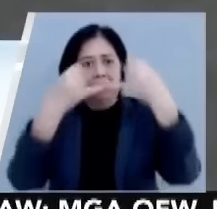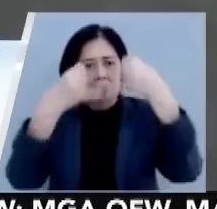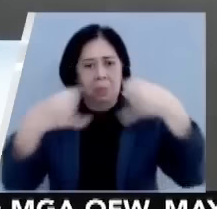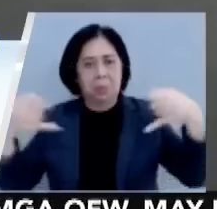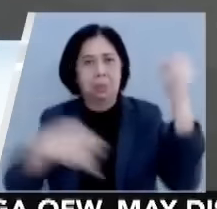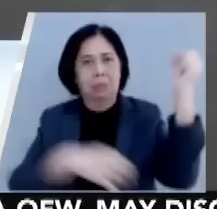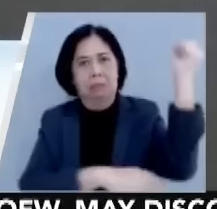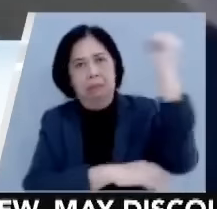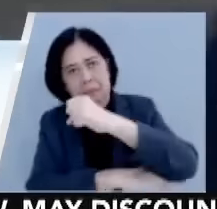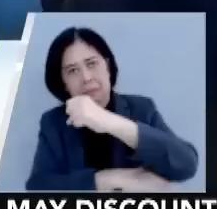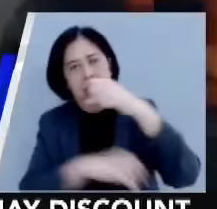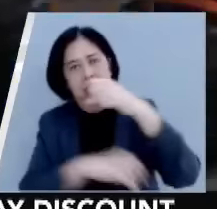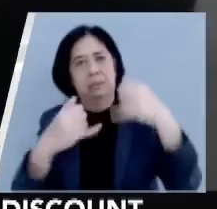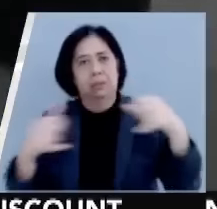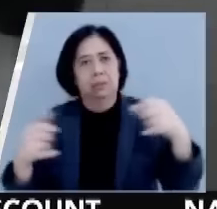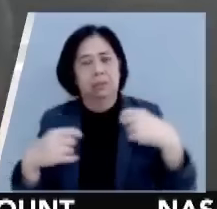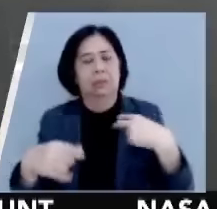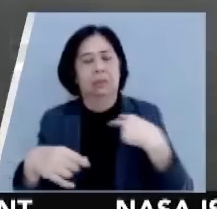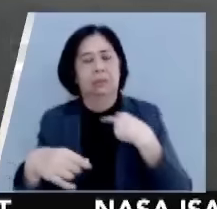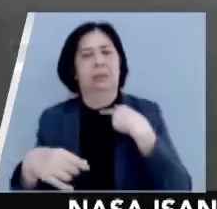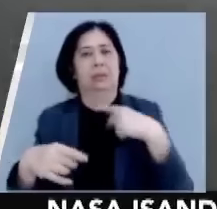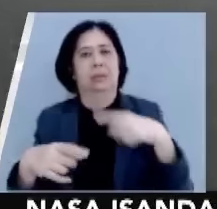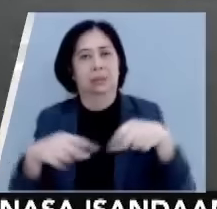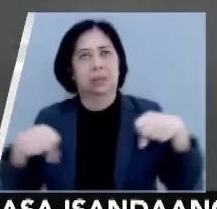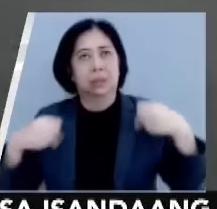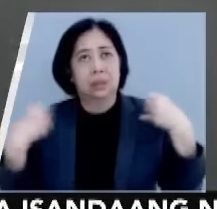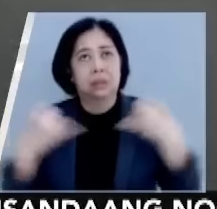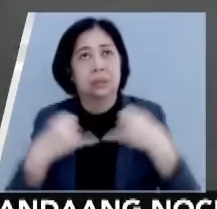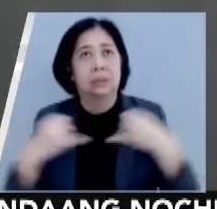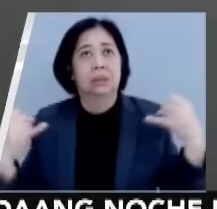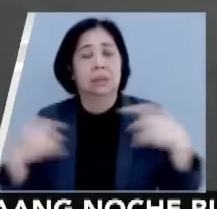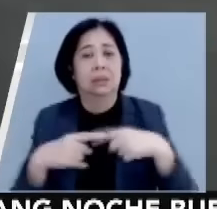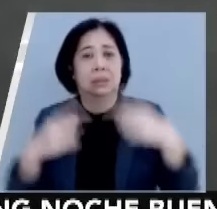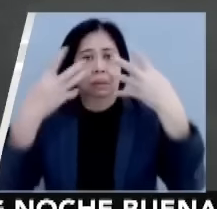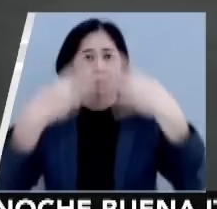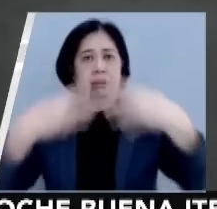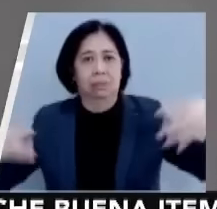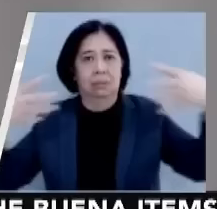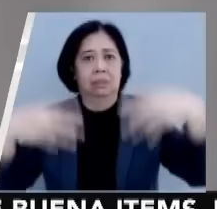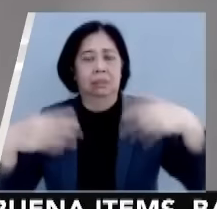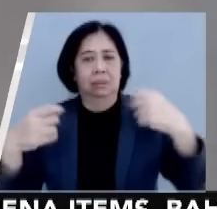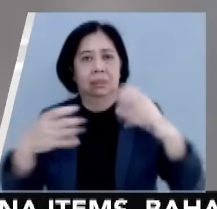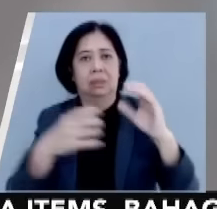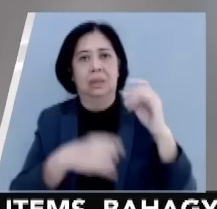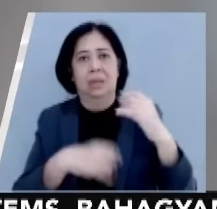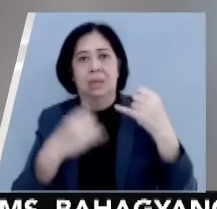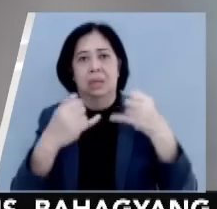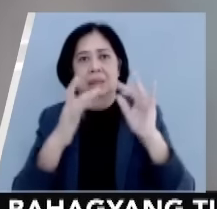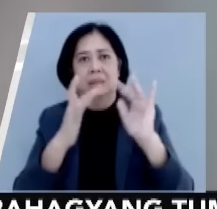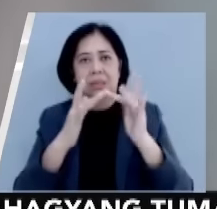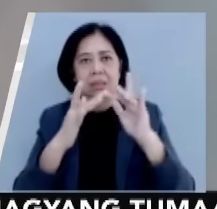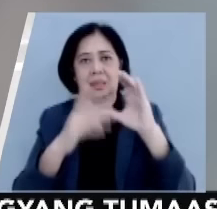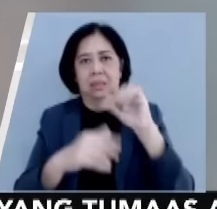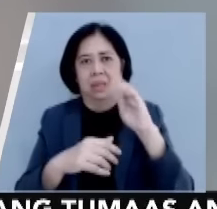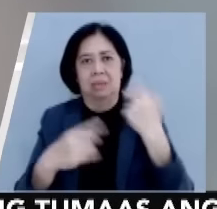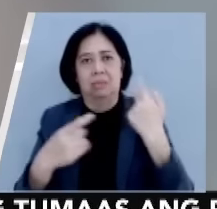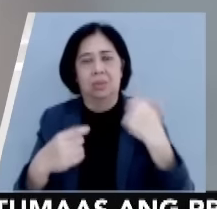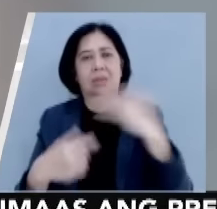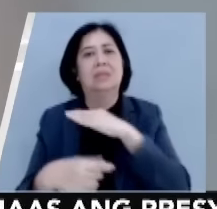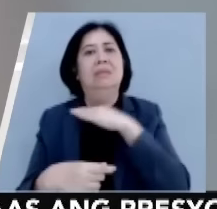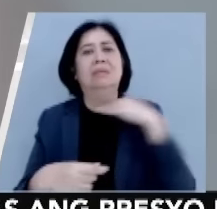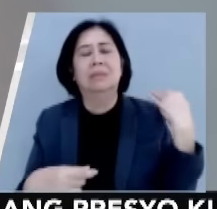bagyo, sumabit si Mang Rogelio sa mga nakalaylay na internet cable, kaya nagkahiwa sa leeg.